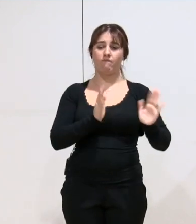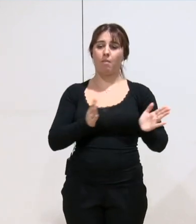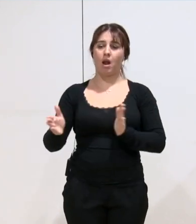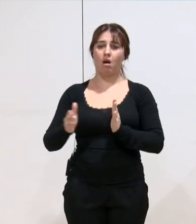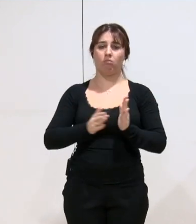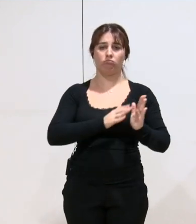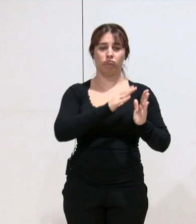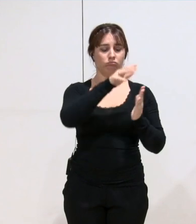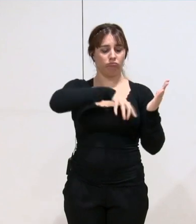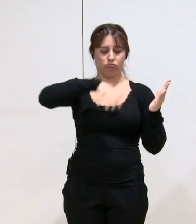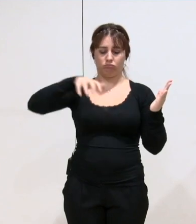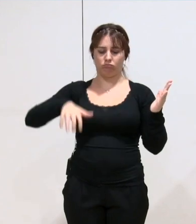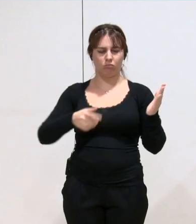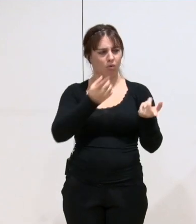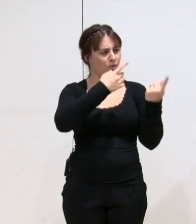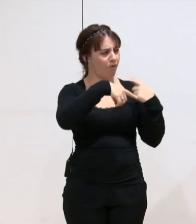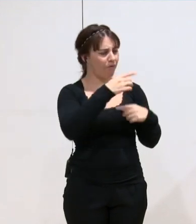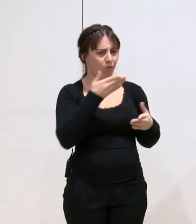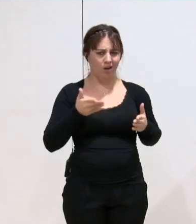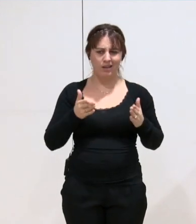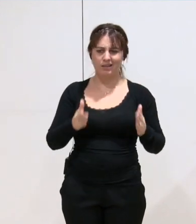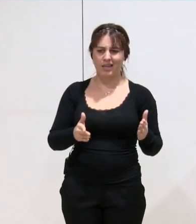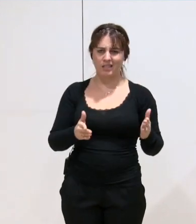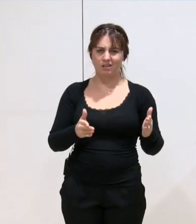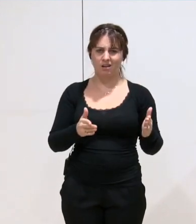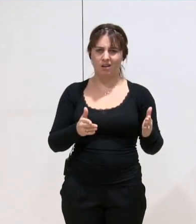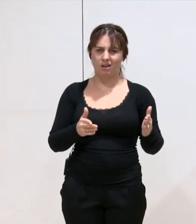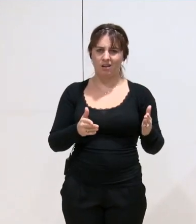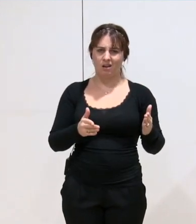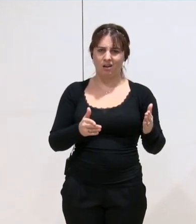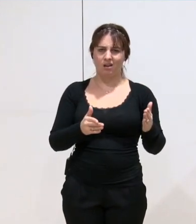initialement, vous ayez fait le choix de l'inscrire en avant-dernière